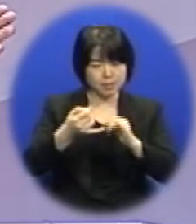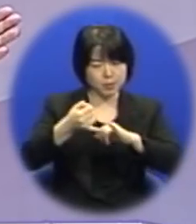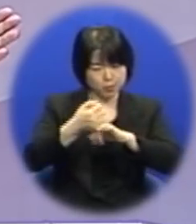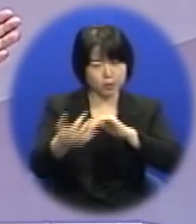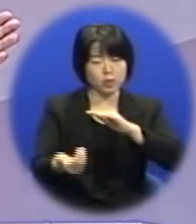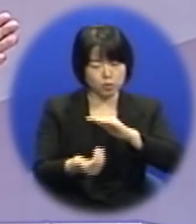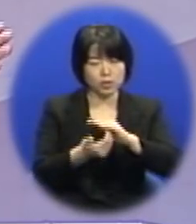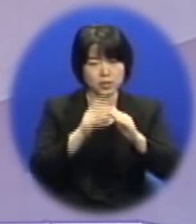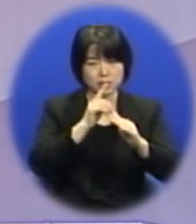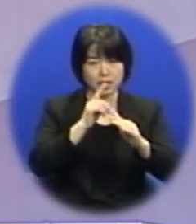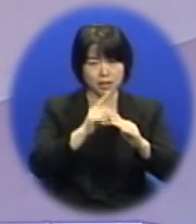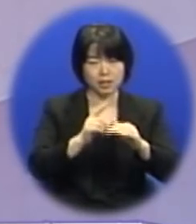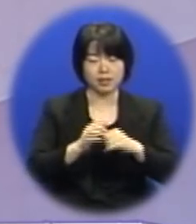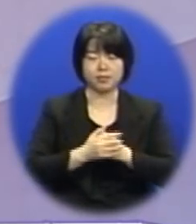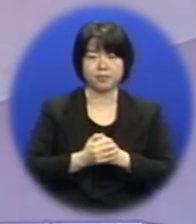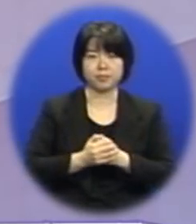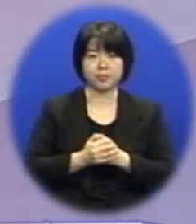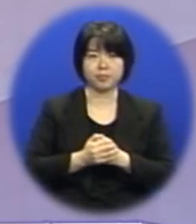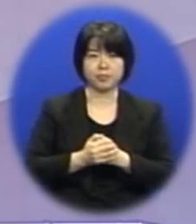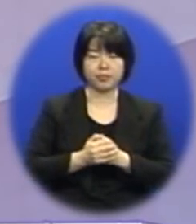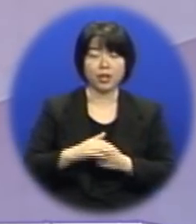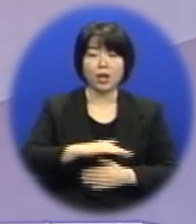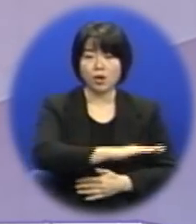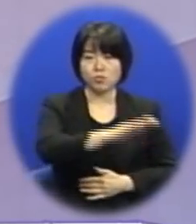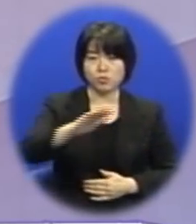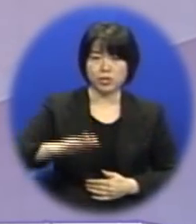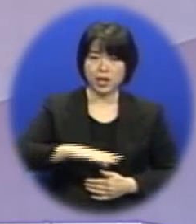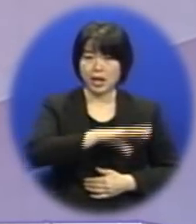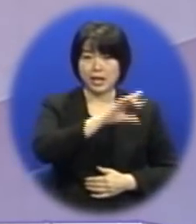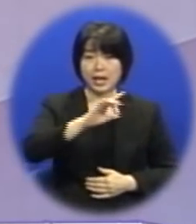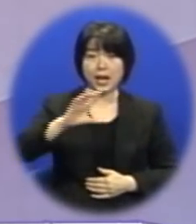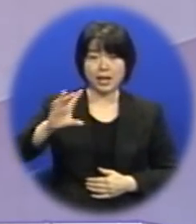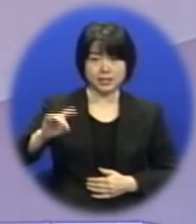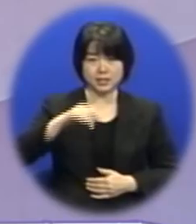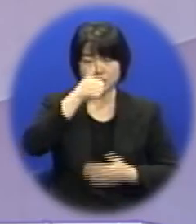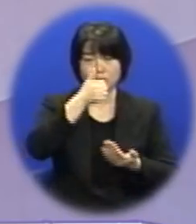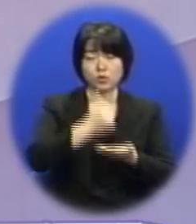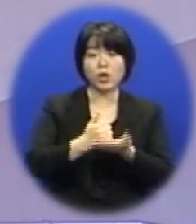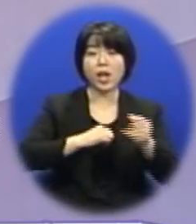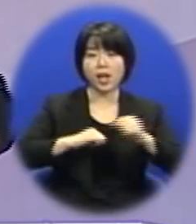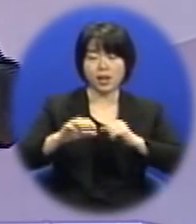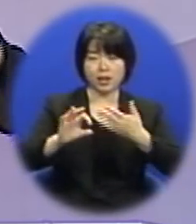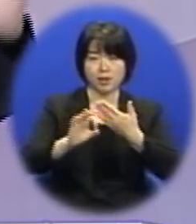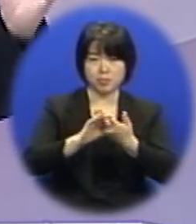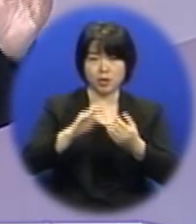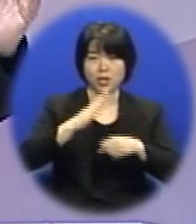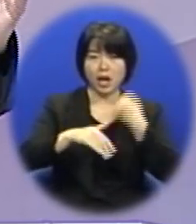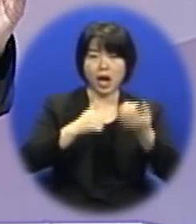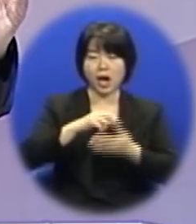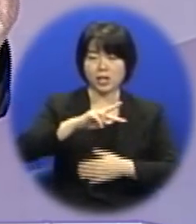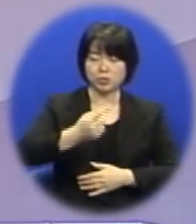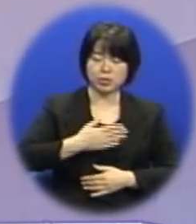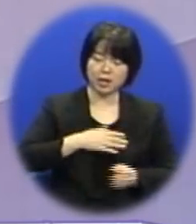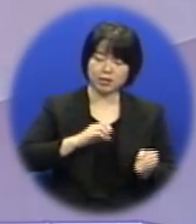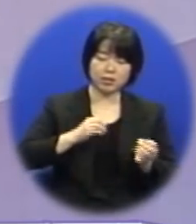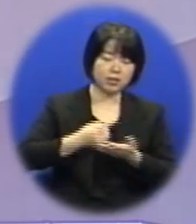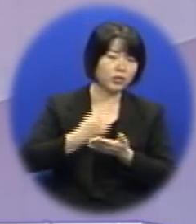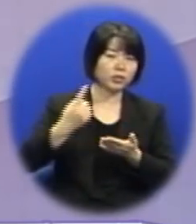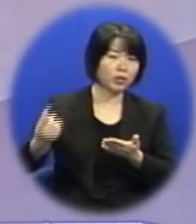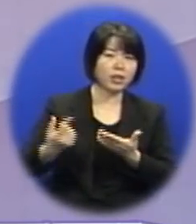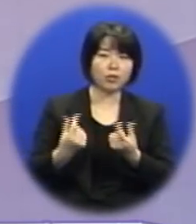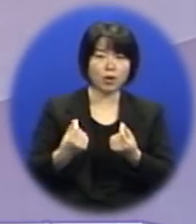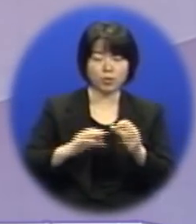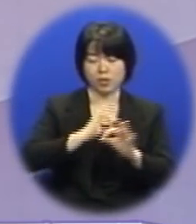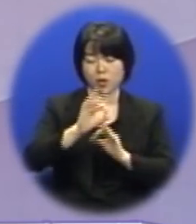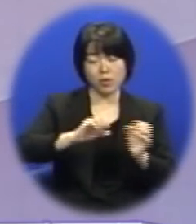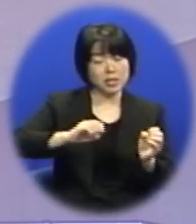반드시 이루어진다. 우리가 때로 죄를 지으면 하나님도 나를 떠나신 것 같고 영원히